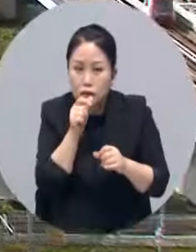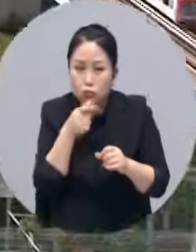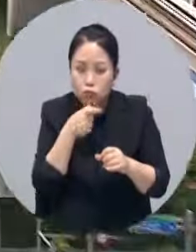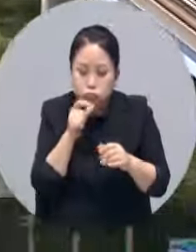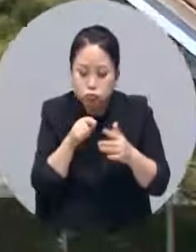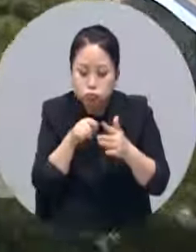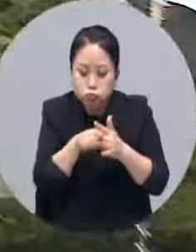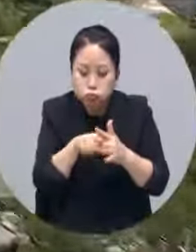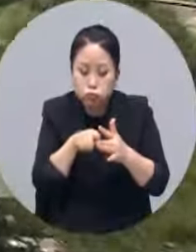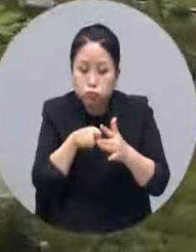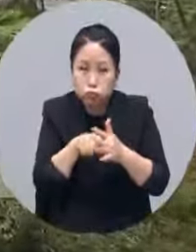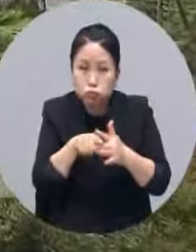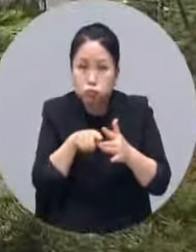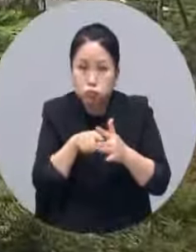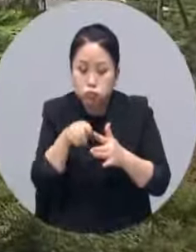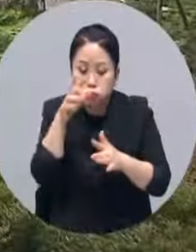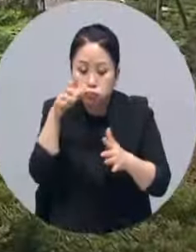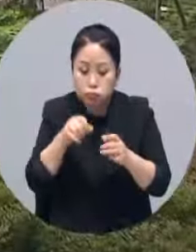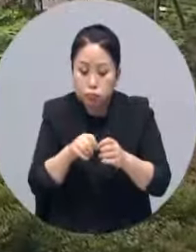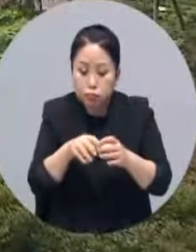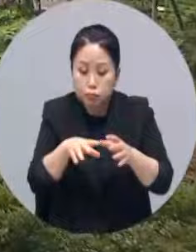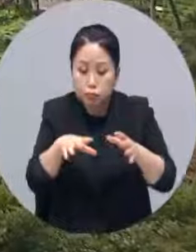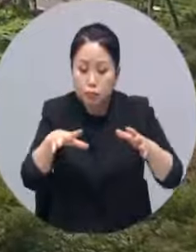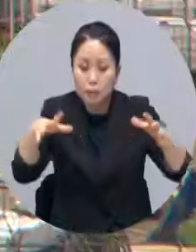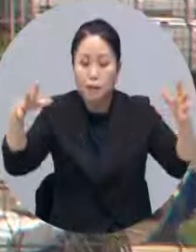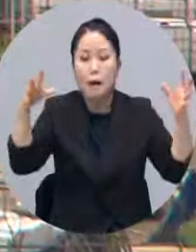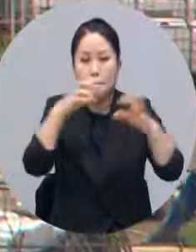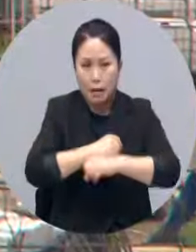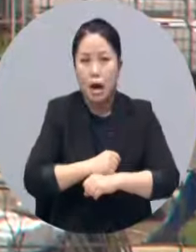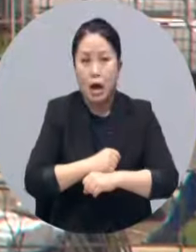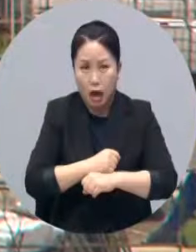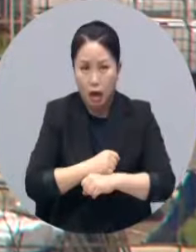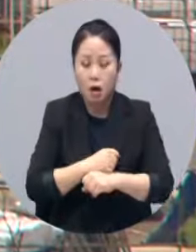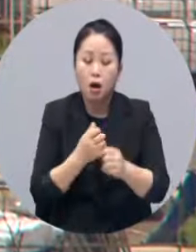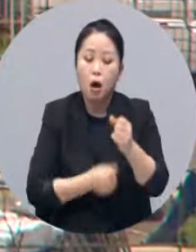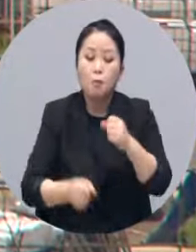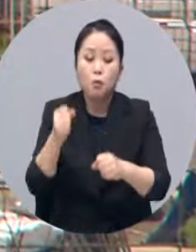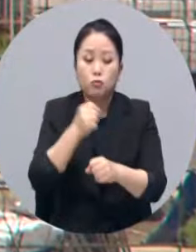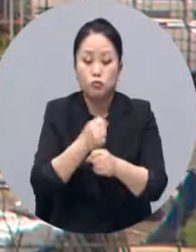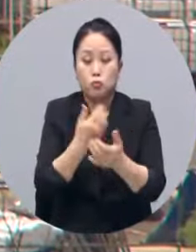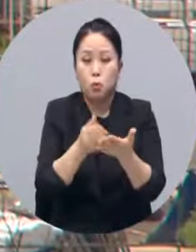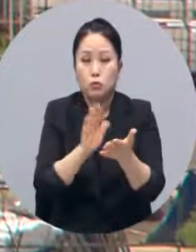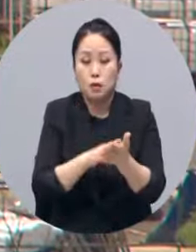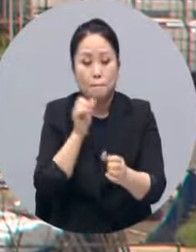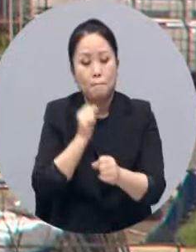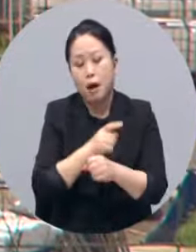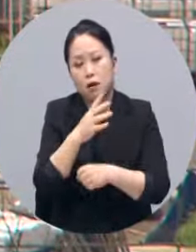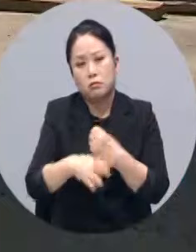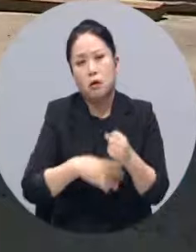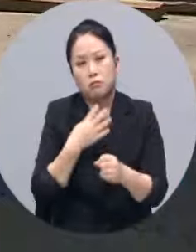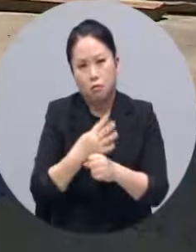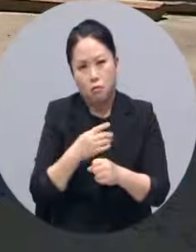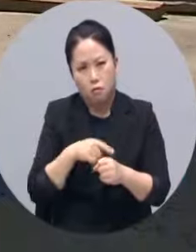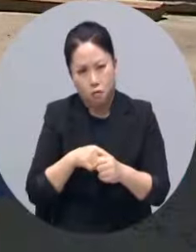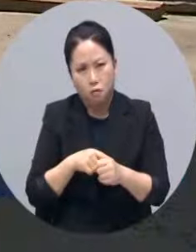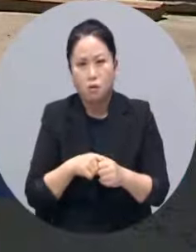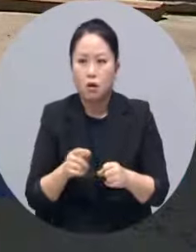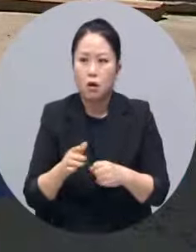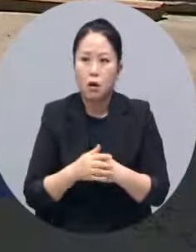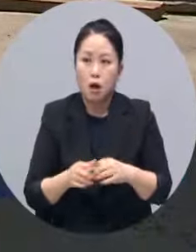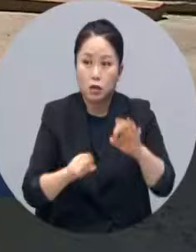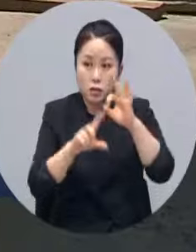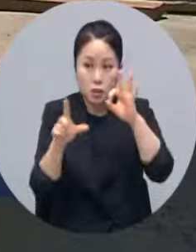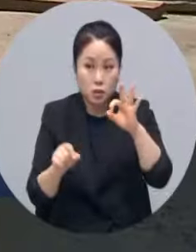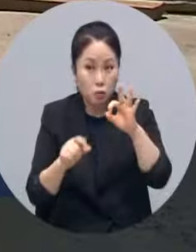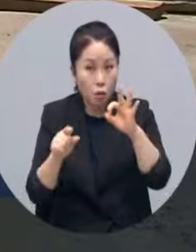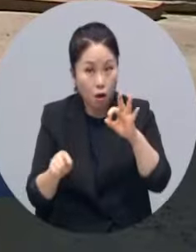터널 붕괴로까지 이어진 셈입니다. 복구 공사만 벌써 4년째. 10월달에 마무리. 연결만 되면 내일은